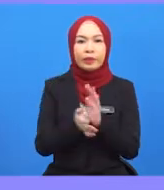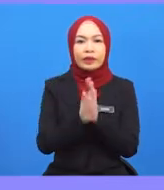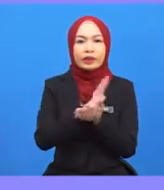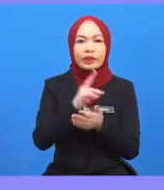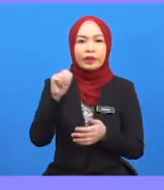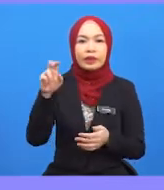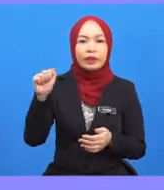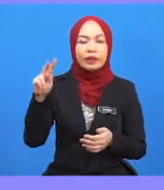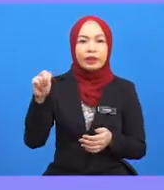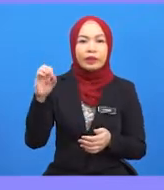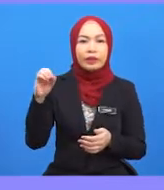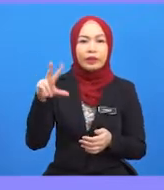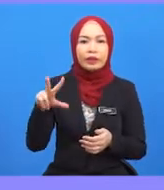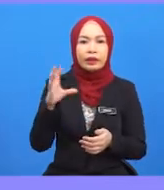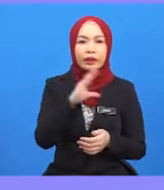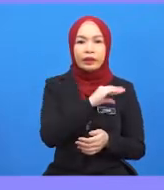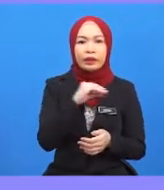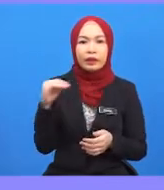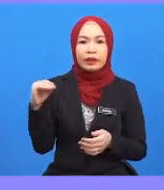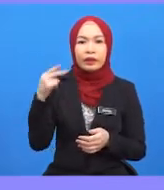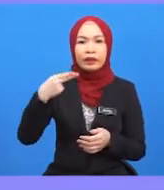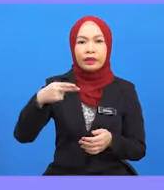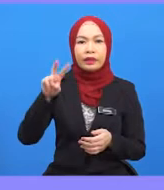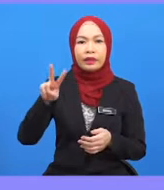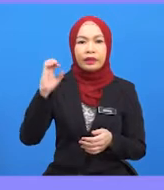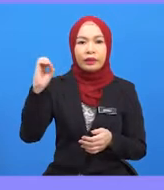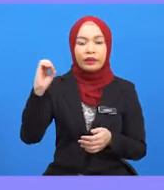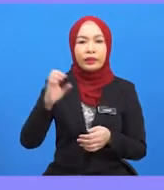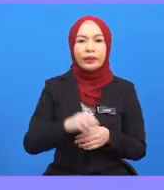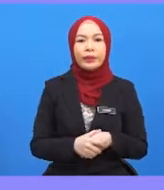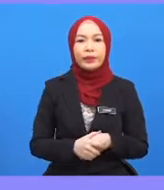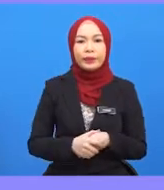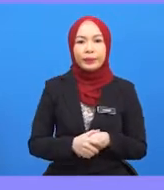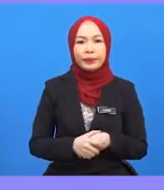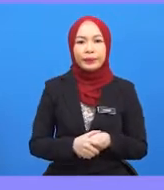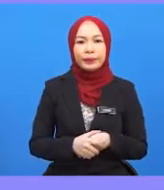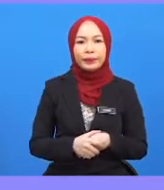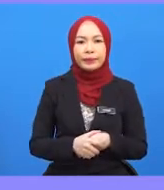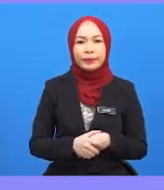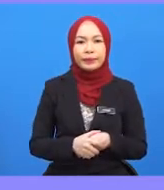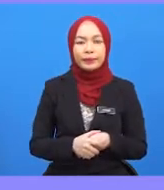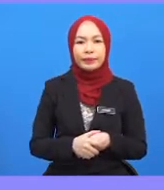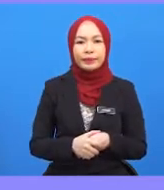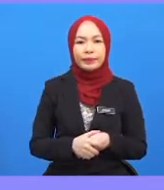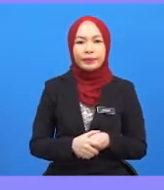menghasilkan NaNO3 dan H2O.